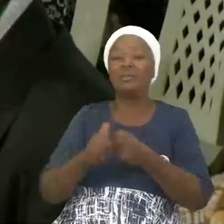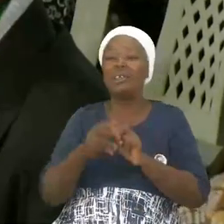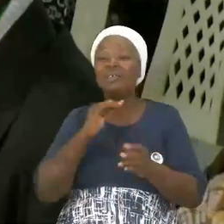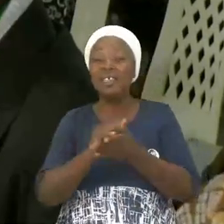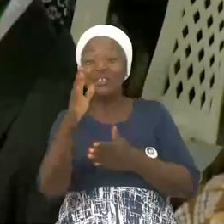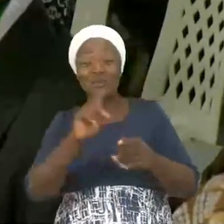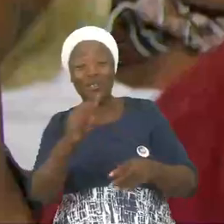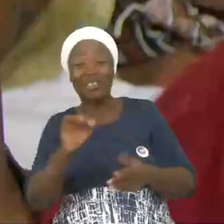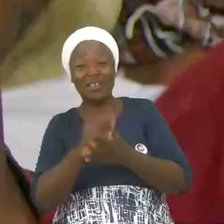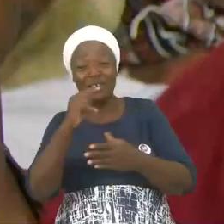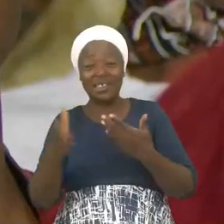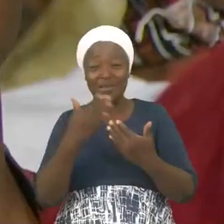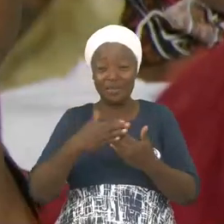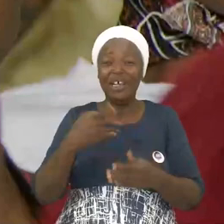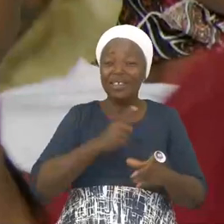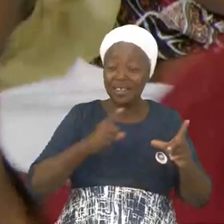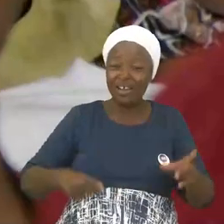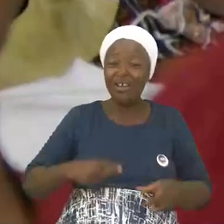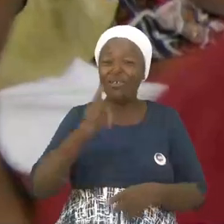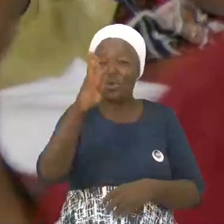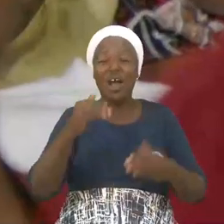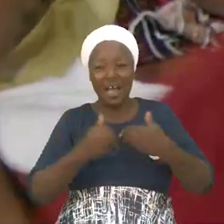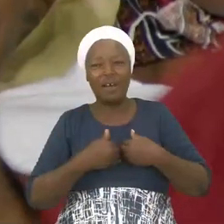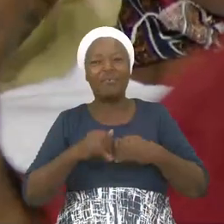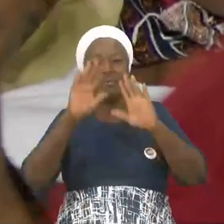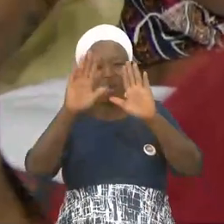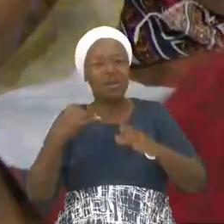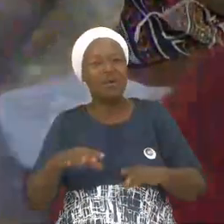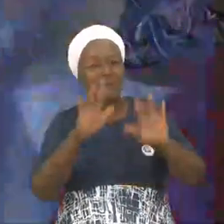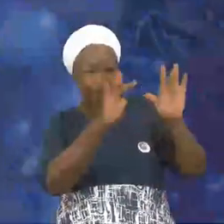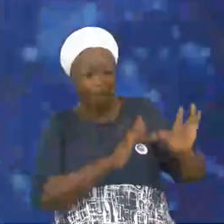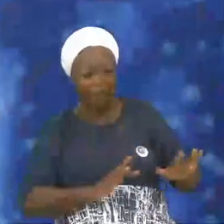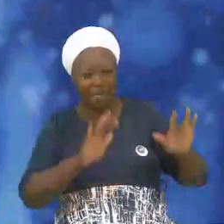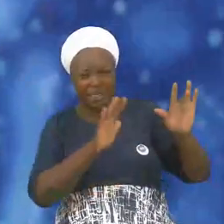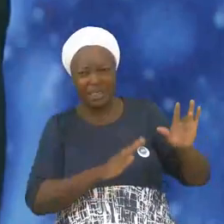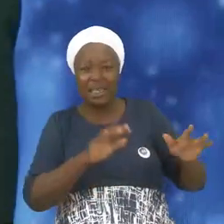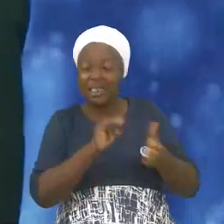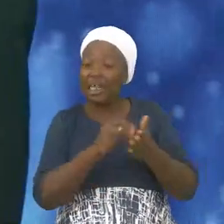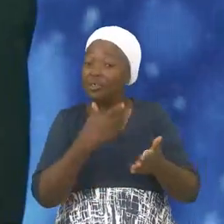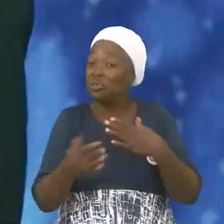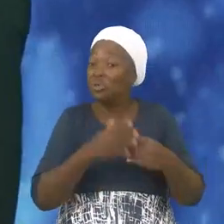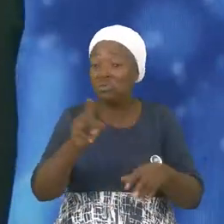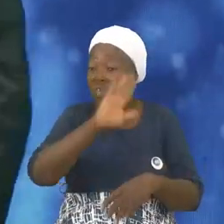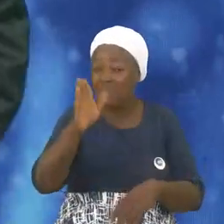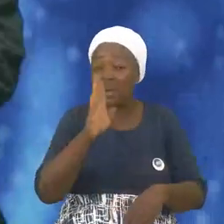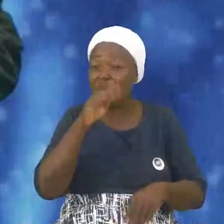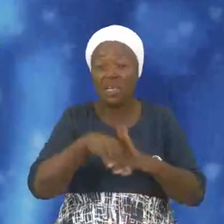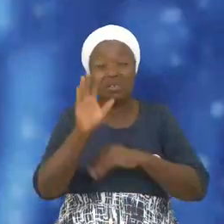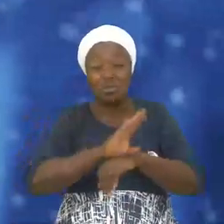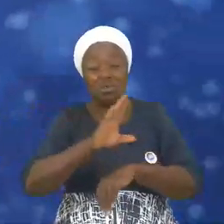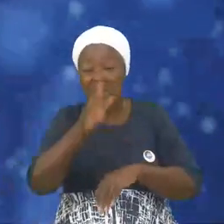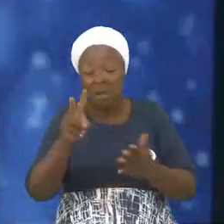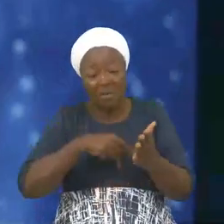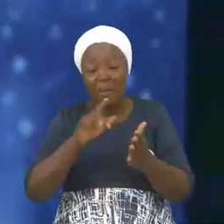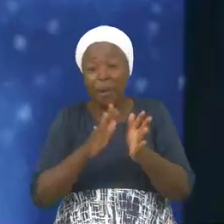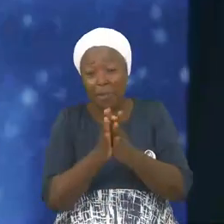moi? J'ai dit, c'est ta question, ça c'est simple. Parce que Dieu a un miracle de miséricorde.